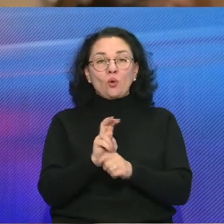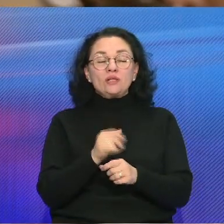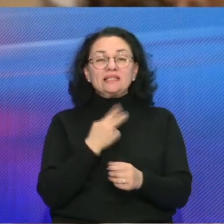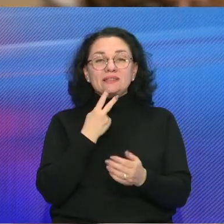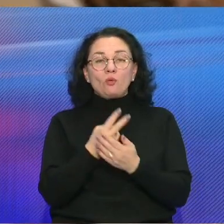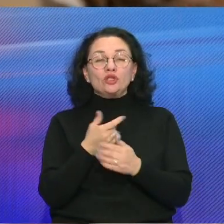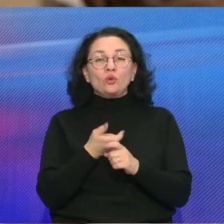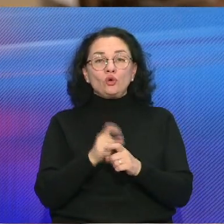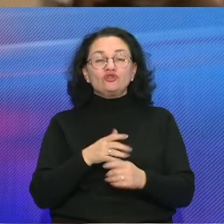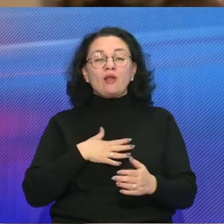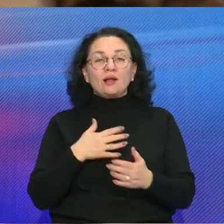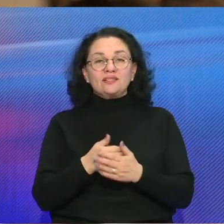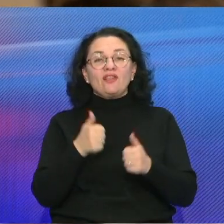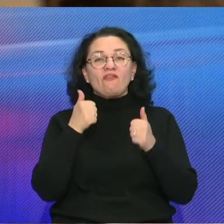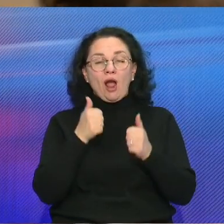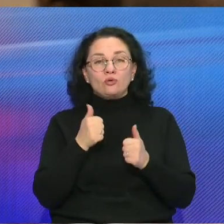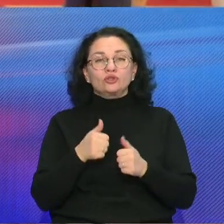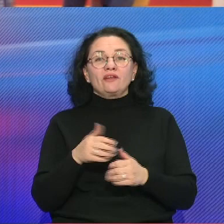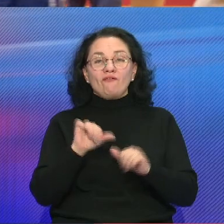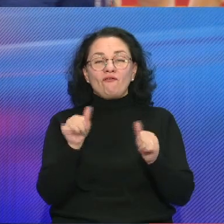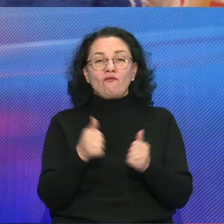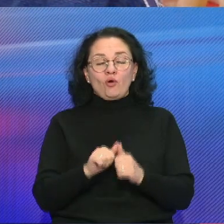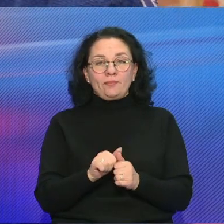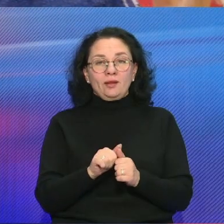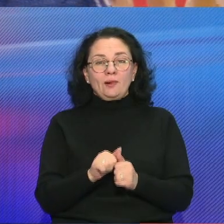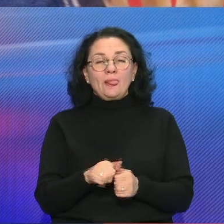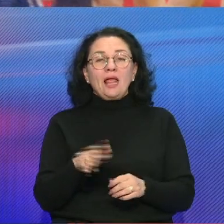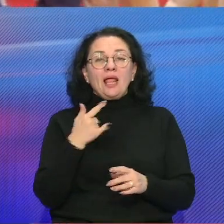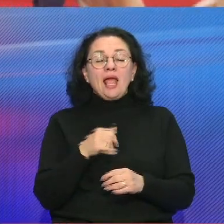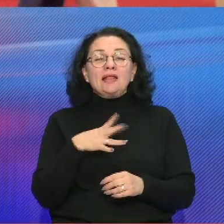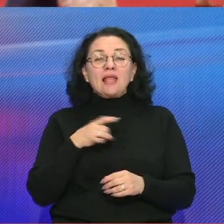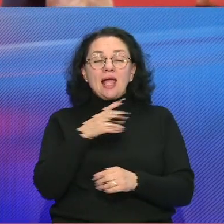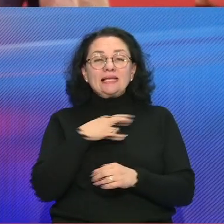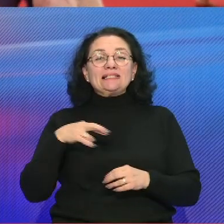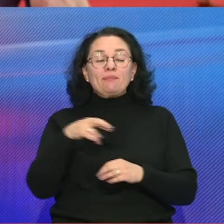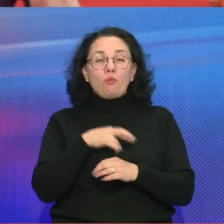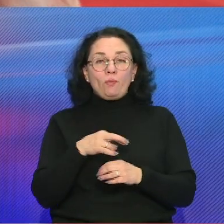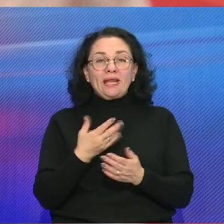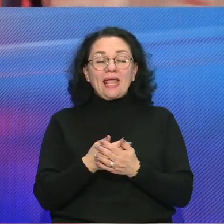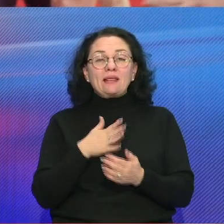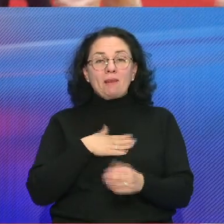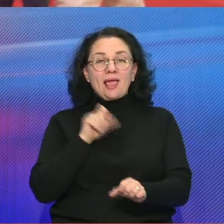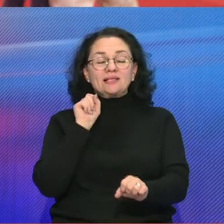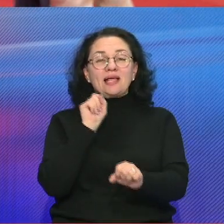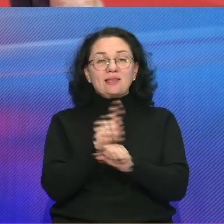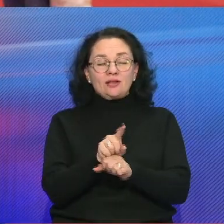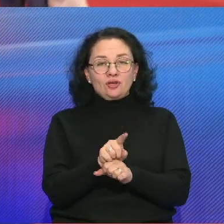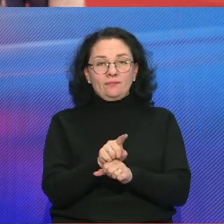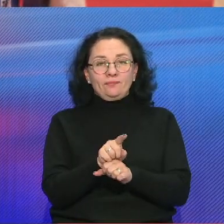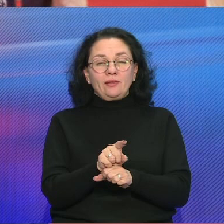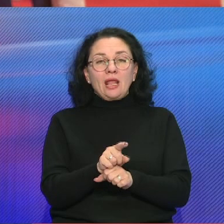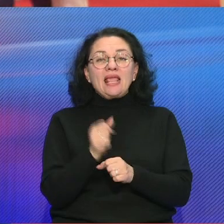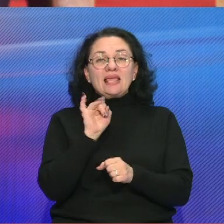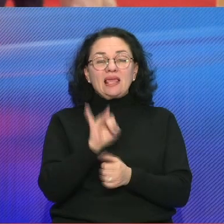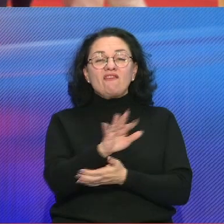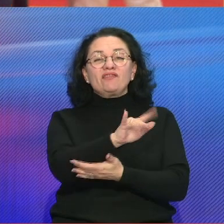жаданнем выканаць усе пастаўленыя перад ім задачы. Хочу выиграць первенство республікі. Это моя задача. И в